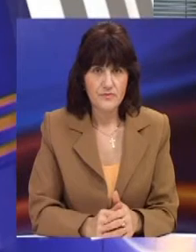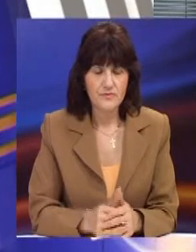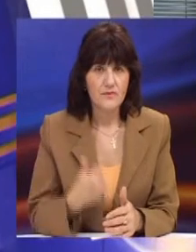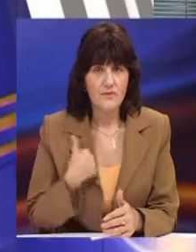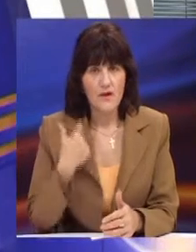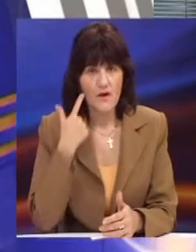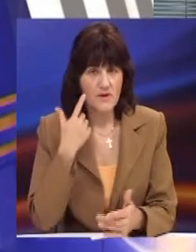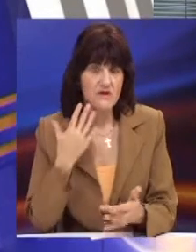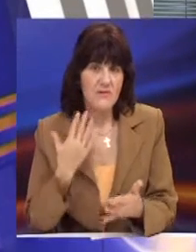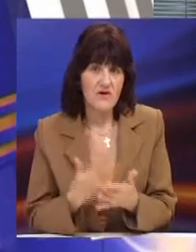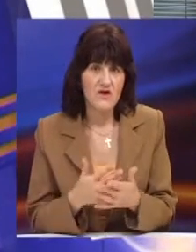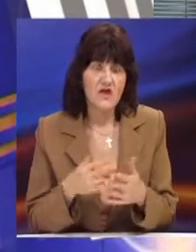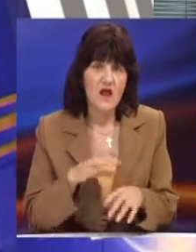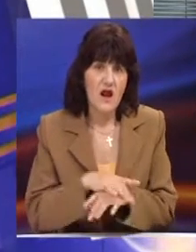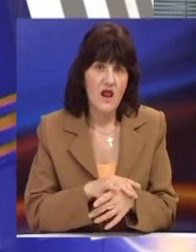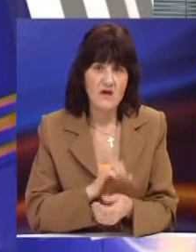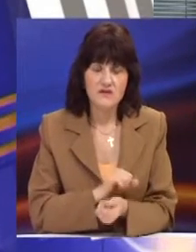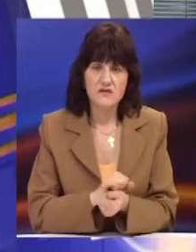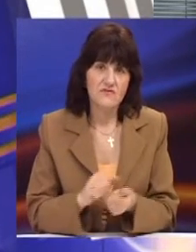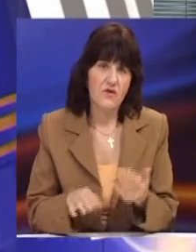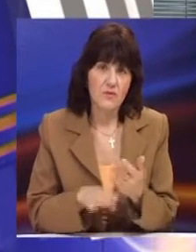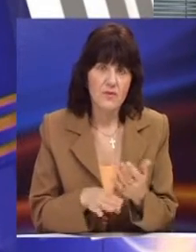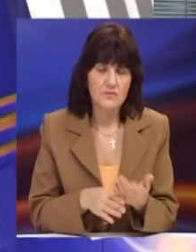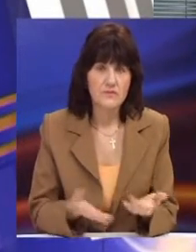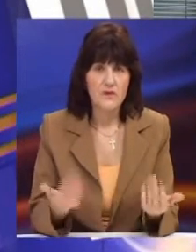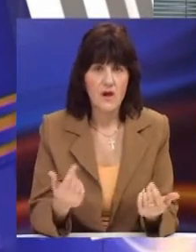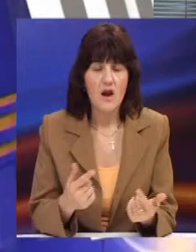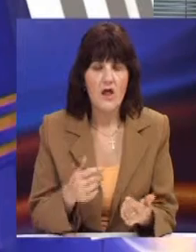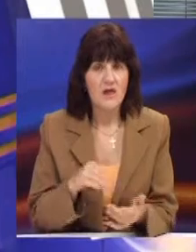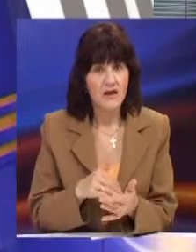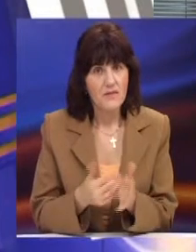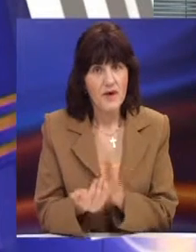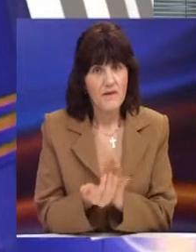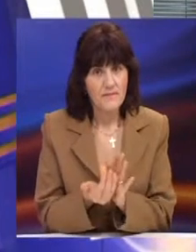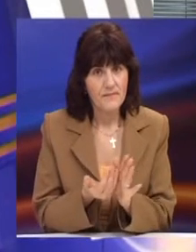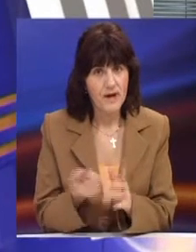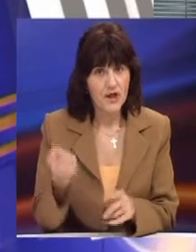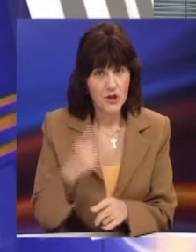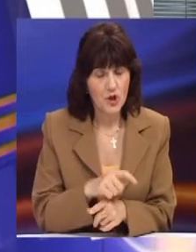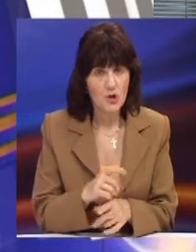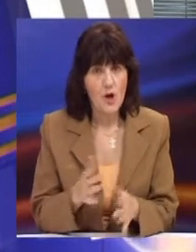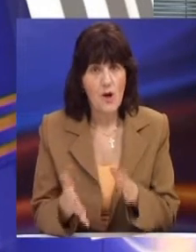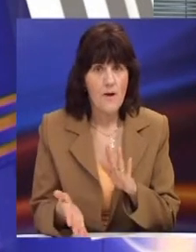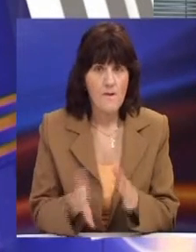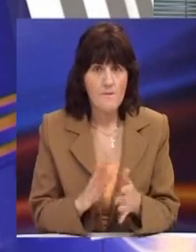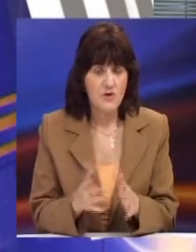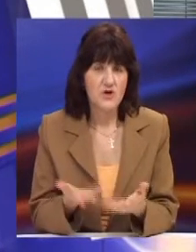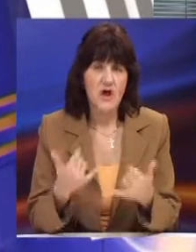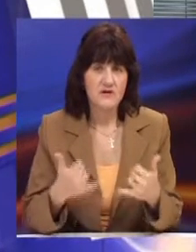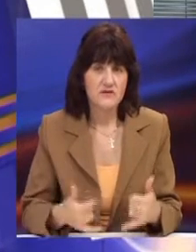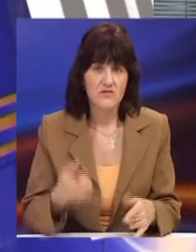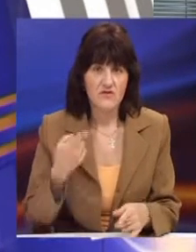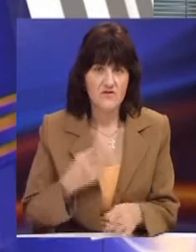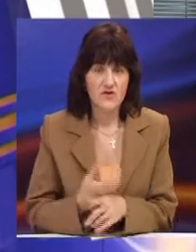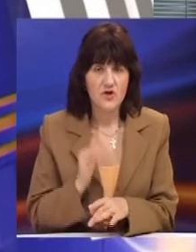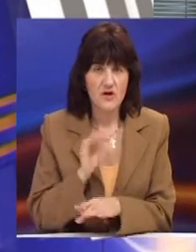Ja mislim da su lekari već tamo dali sve od sebe, da je to već bilo kasno. Da su došli ranije možda bi nešto i mogli, ali nažalost